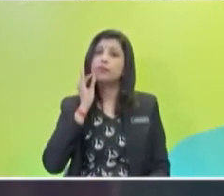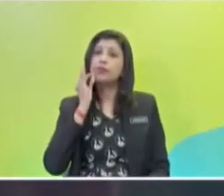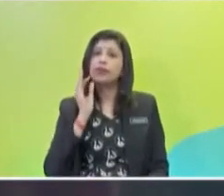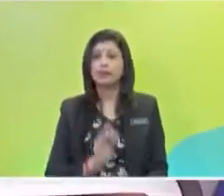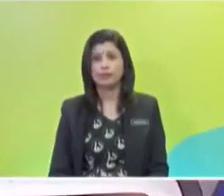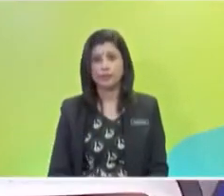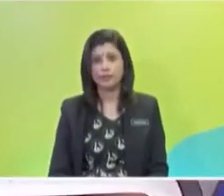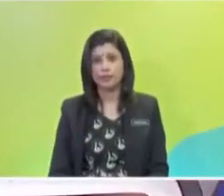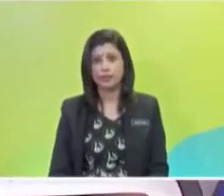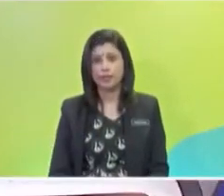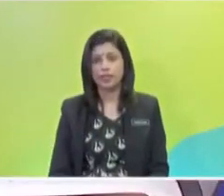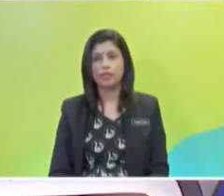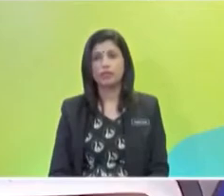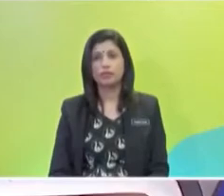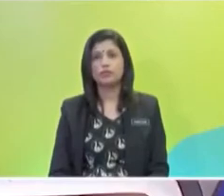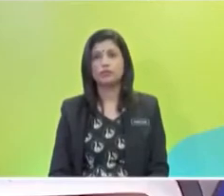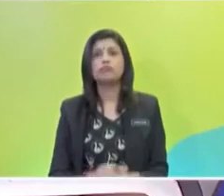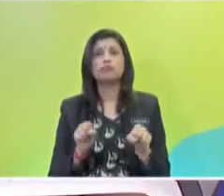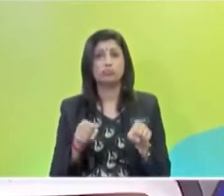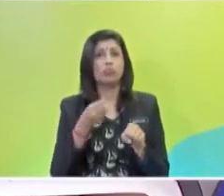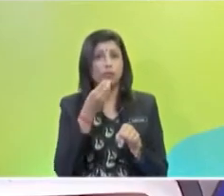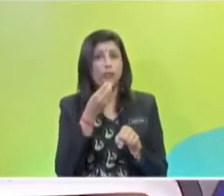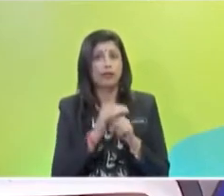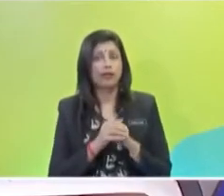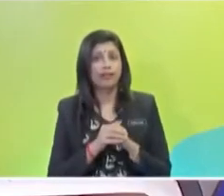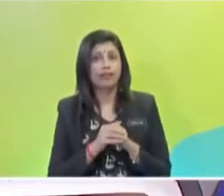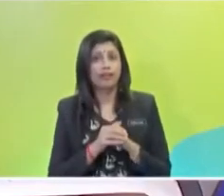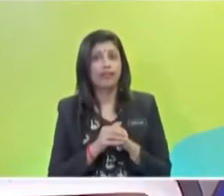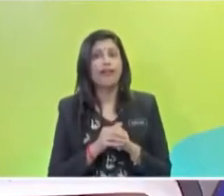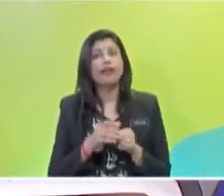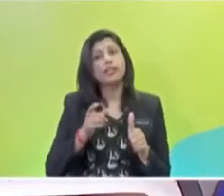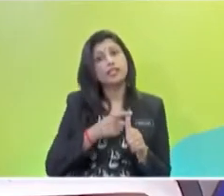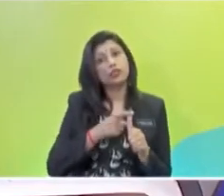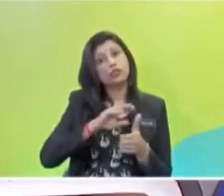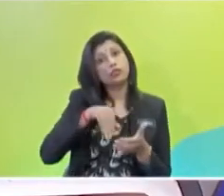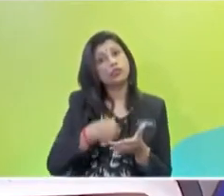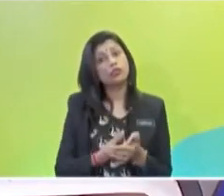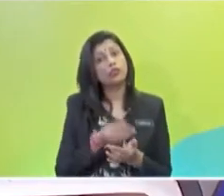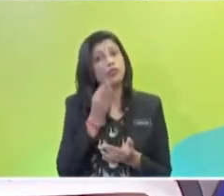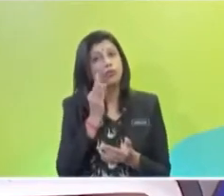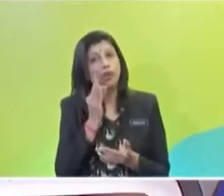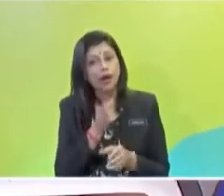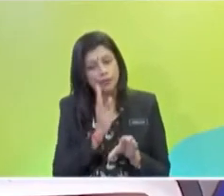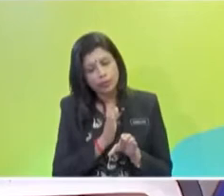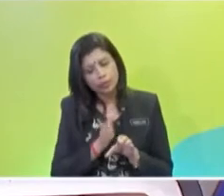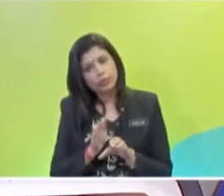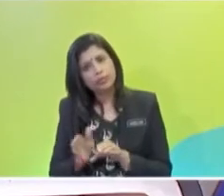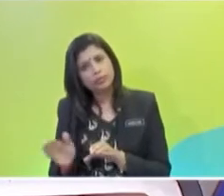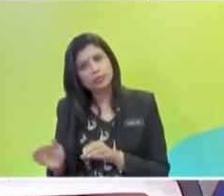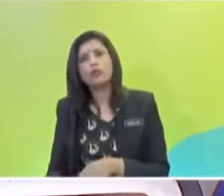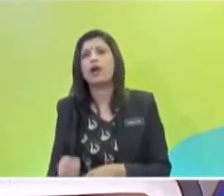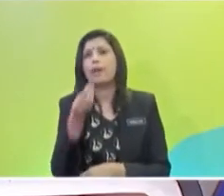pun, kita potong-potong, kita boleh makan terus. Tapi sebab kita nak berikan sedikit rasa yang lebih